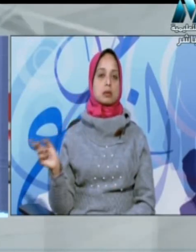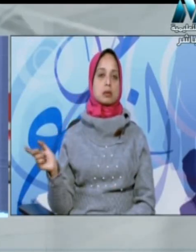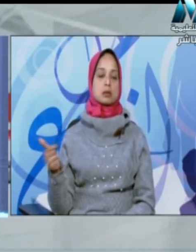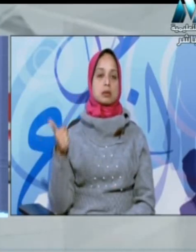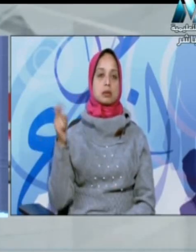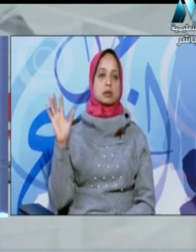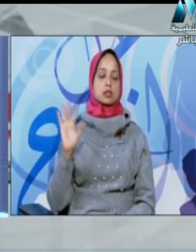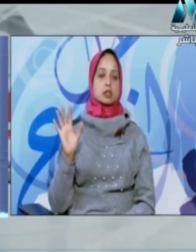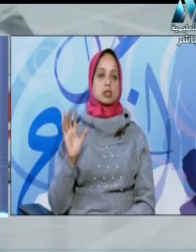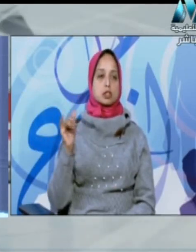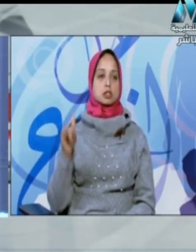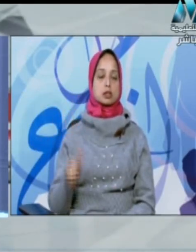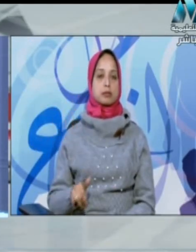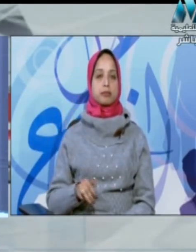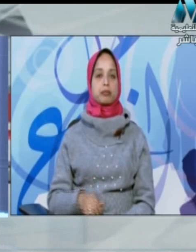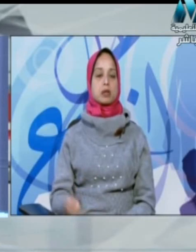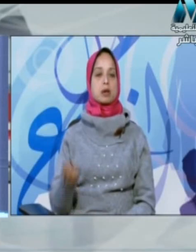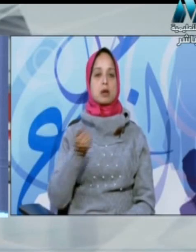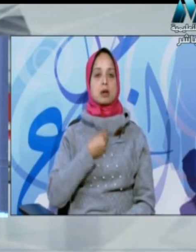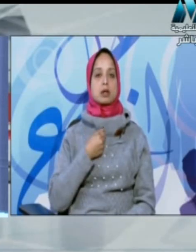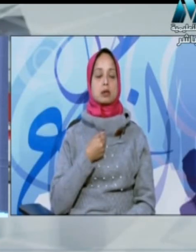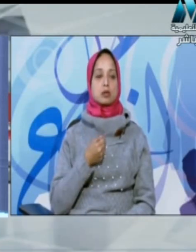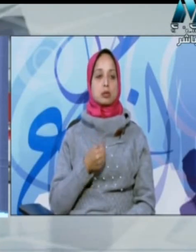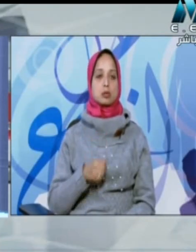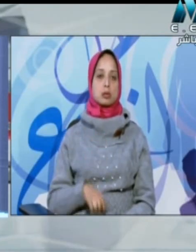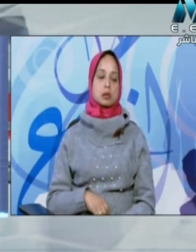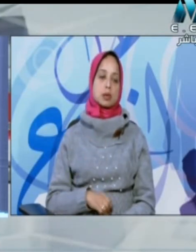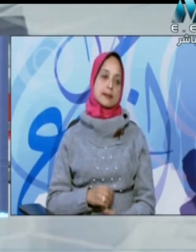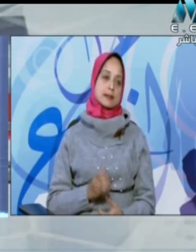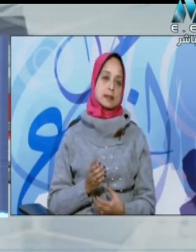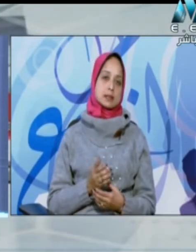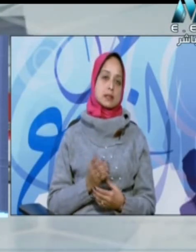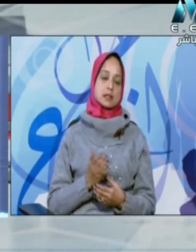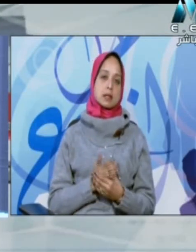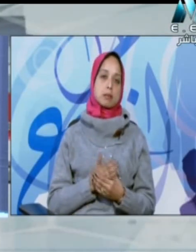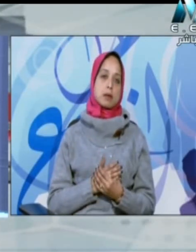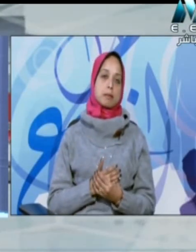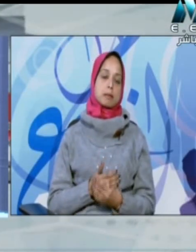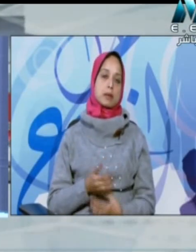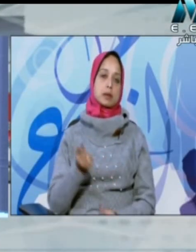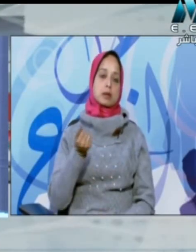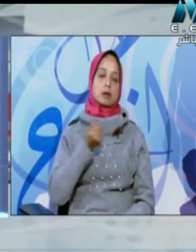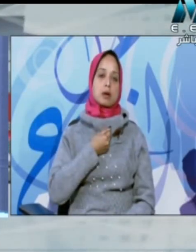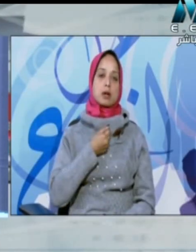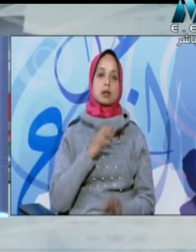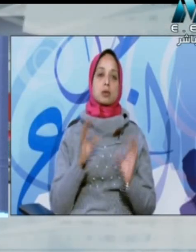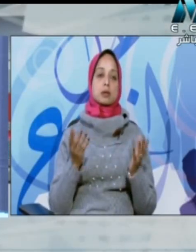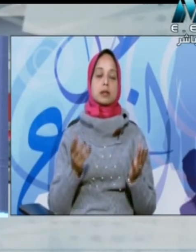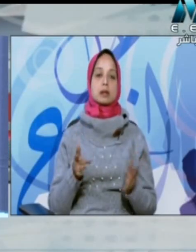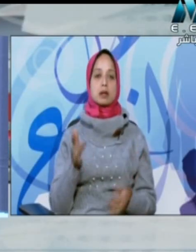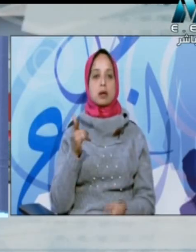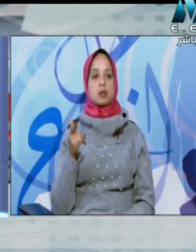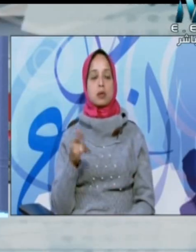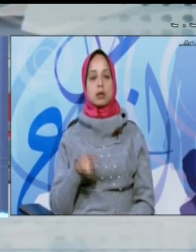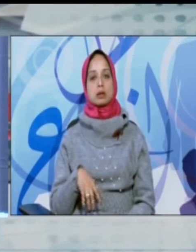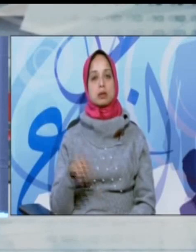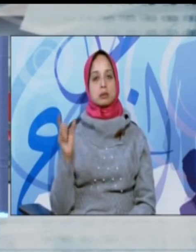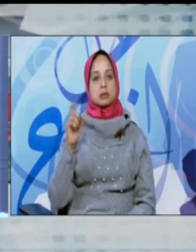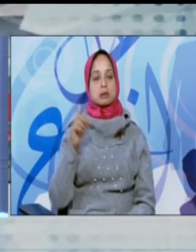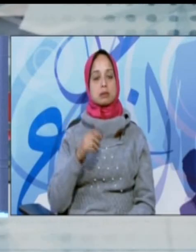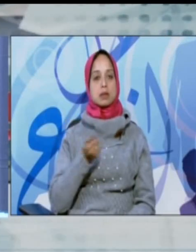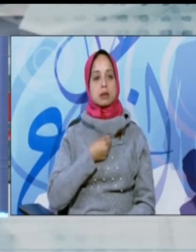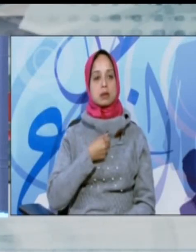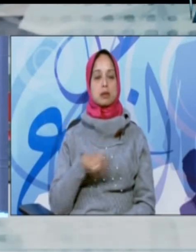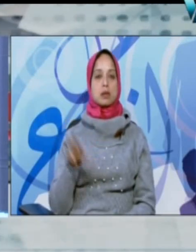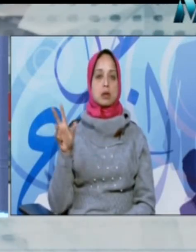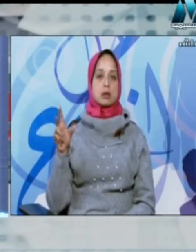فقام الاخوان باغتيال النقراشي. تبقى لو قلت لك هنا فسر اغتيال الاخوان المسلمين النقراشي هتقول ايه